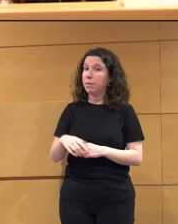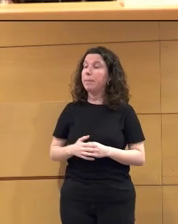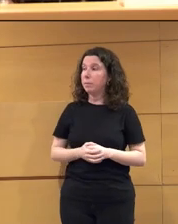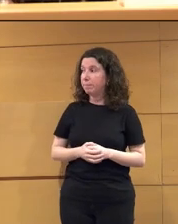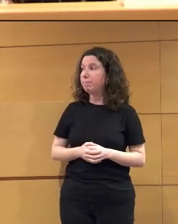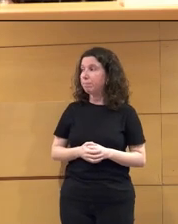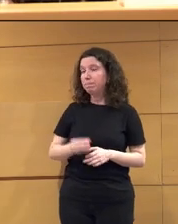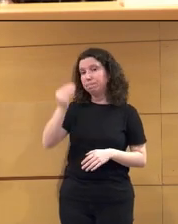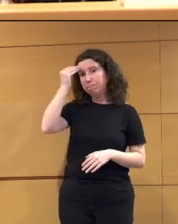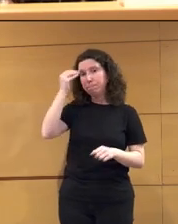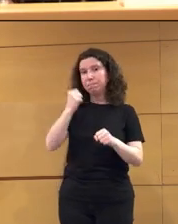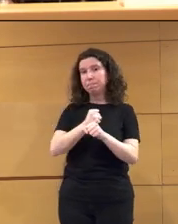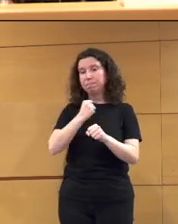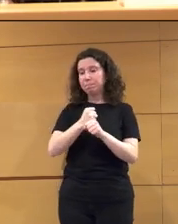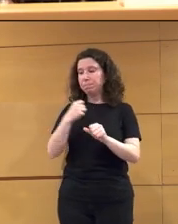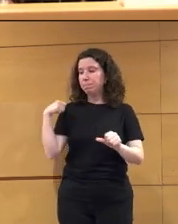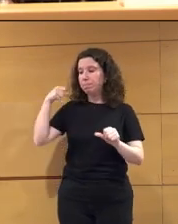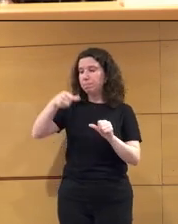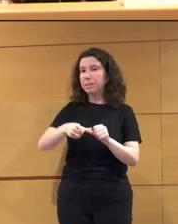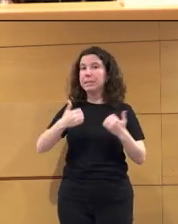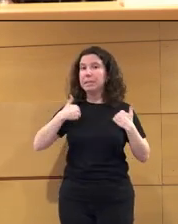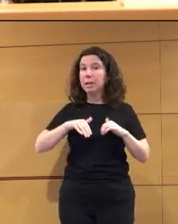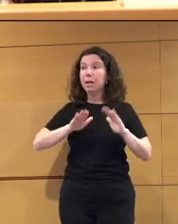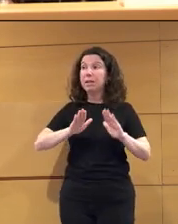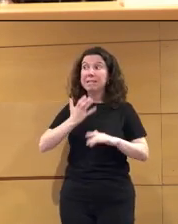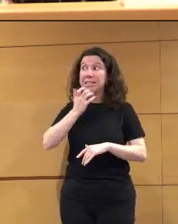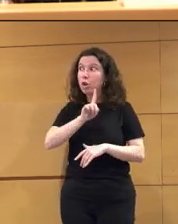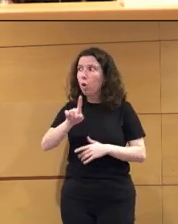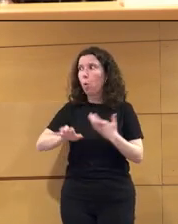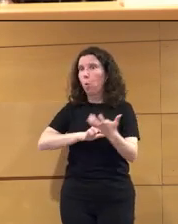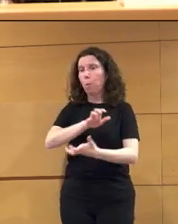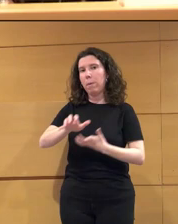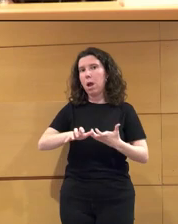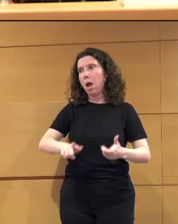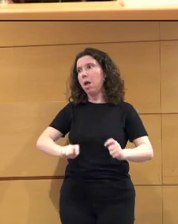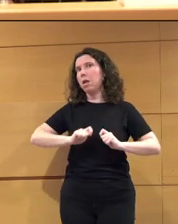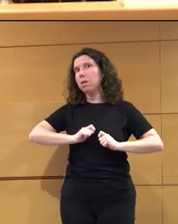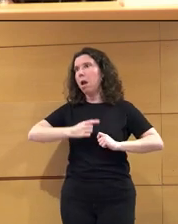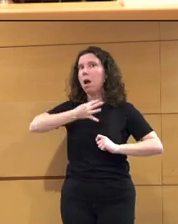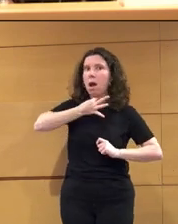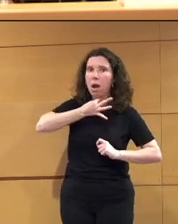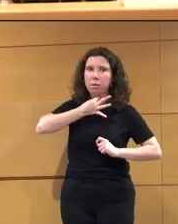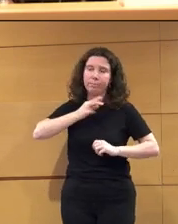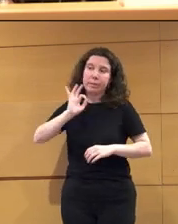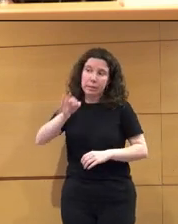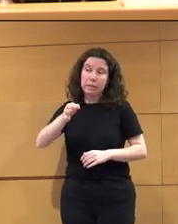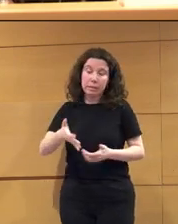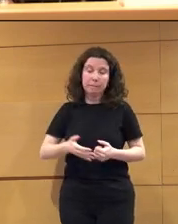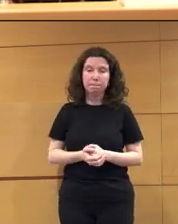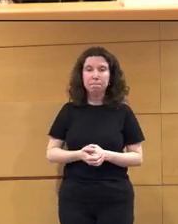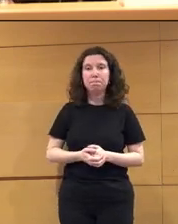fet moltíssima, moltíssima tasca, però si no és molt complicat i t'enfonses, tota la raó.